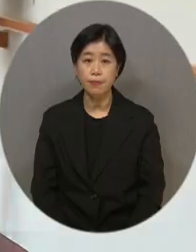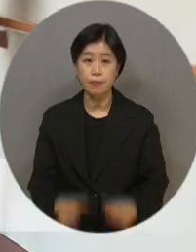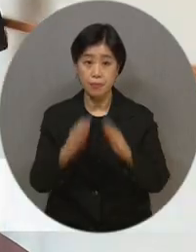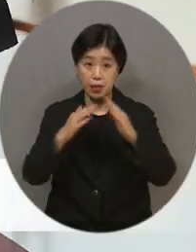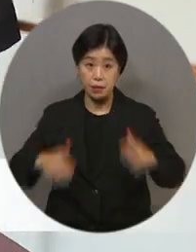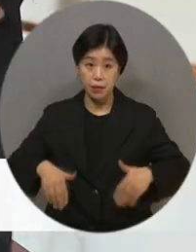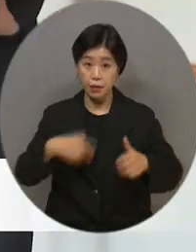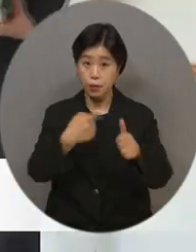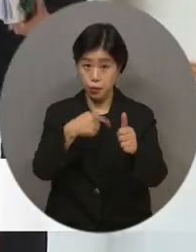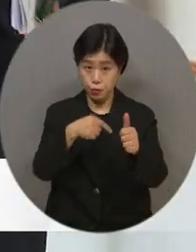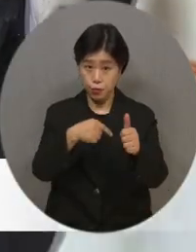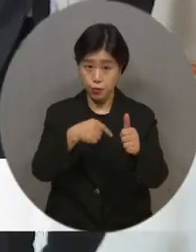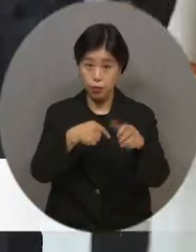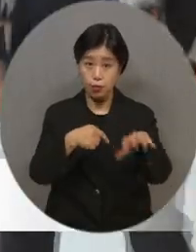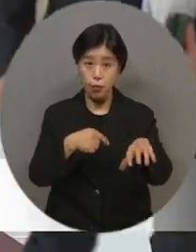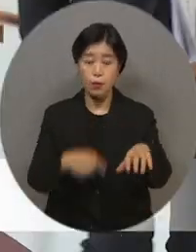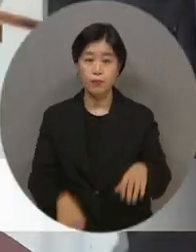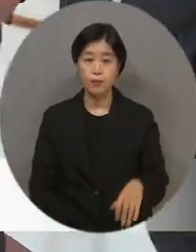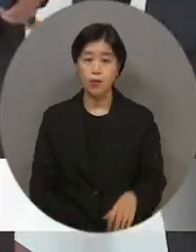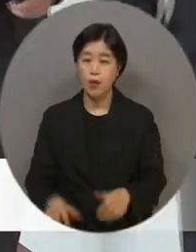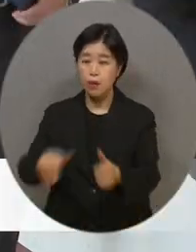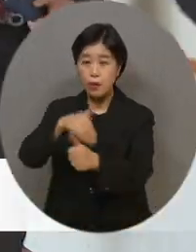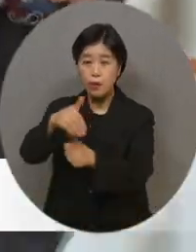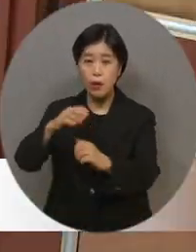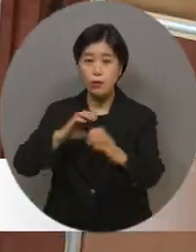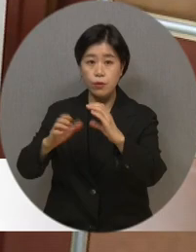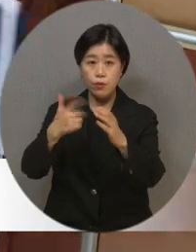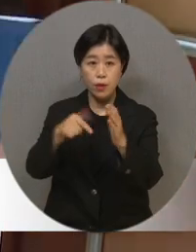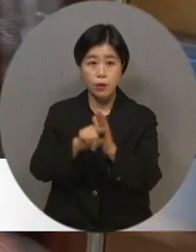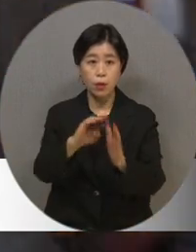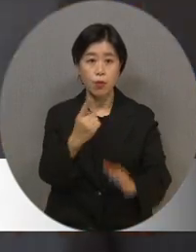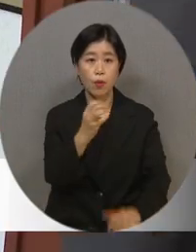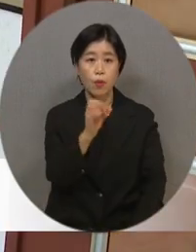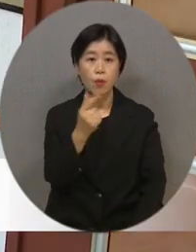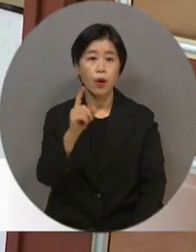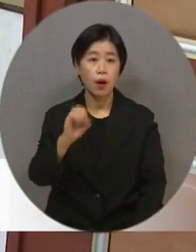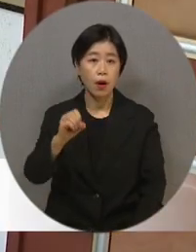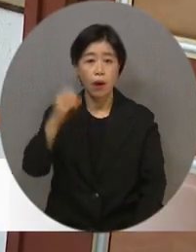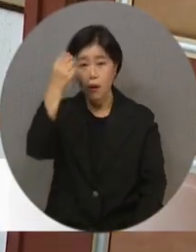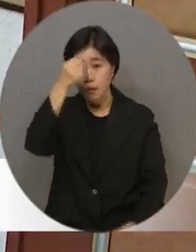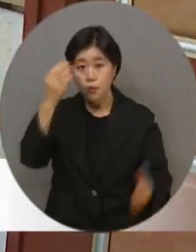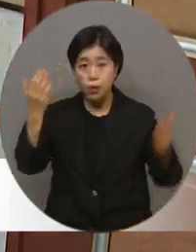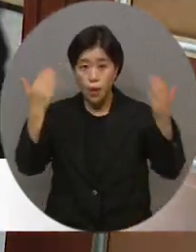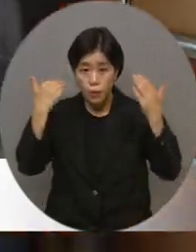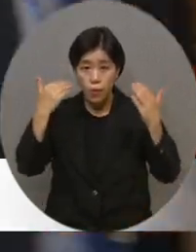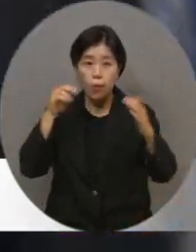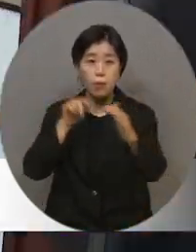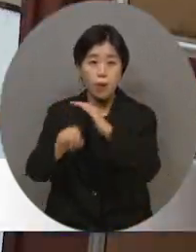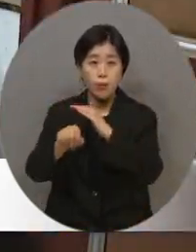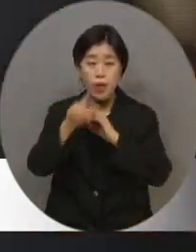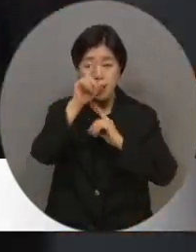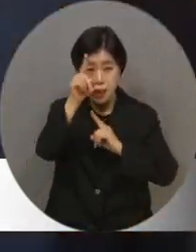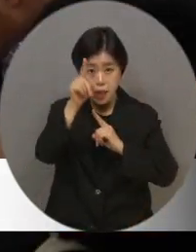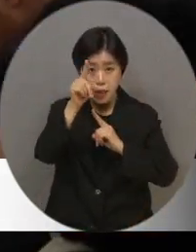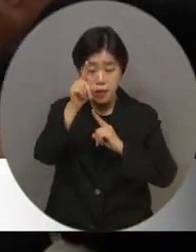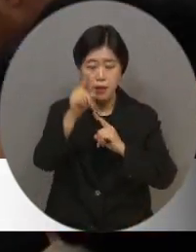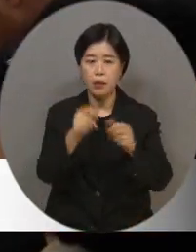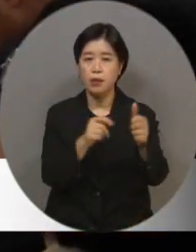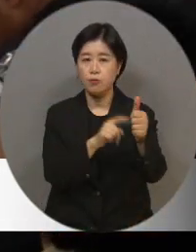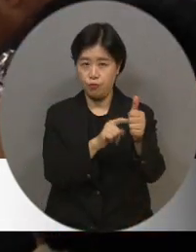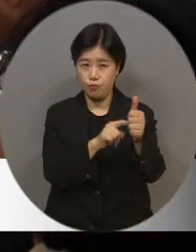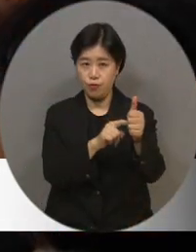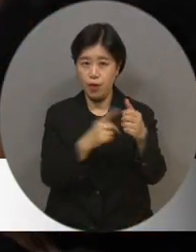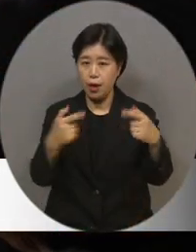전남도 교육청은 교육과제 현장 소통을 위해 봉황고등학교를 방문한 이주호 교육부 장관과 지역인재 양성을 위한